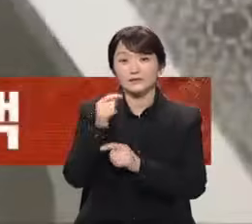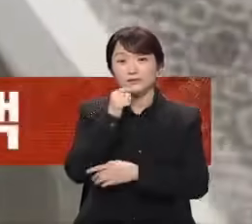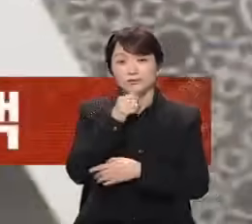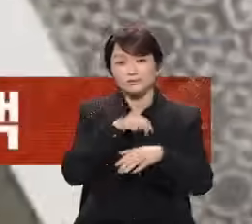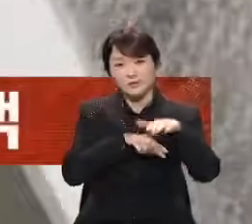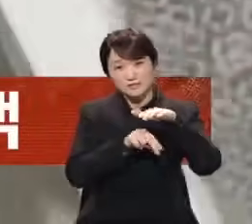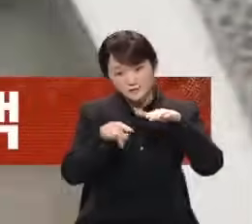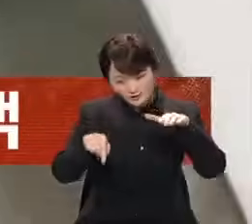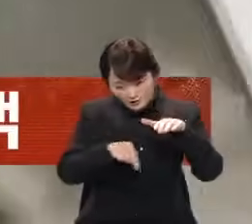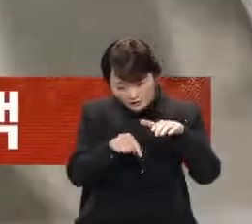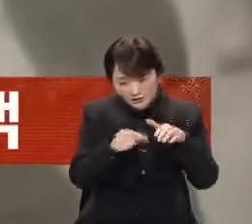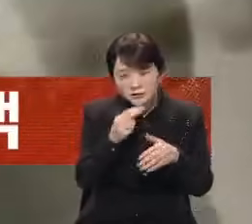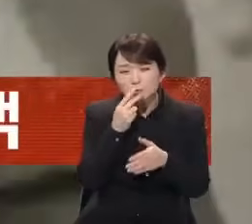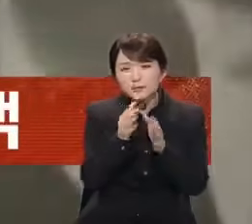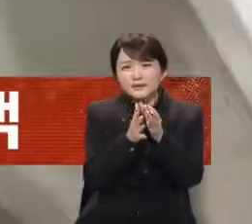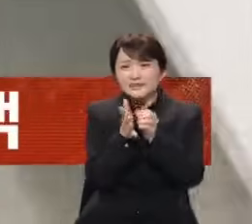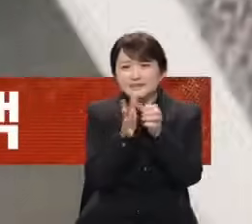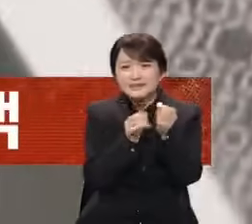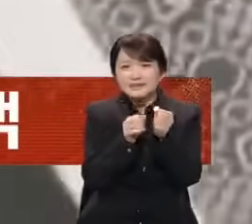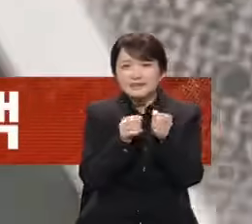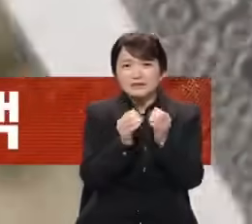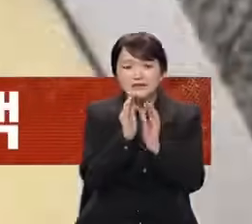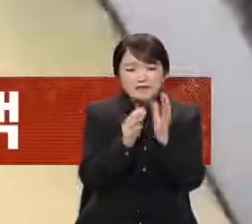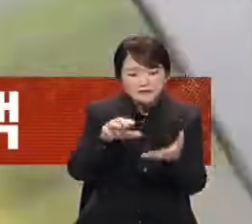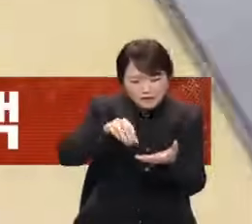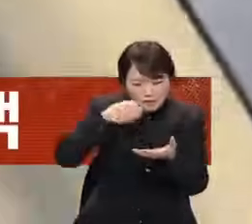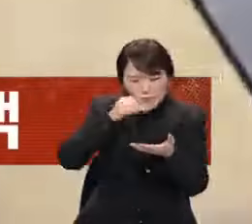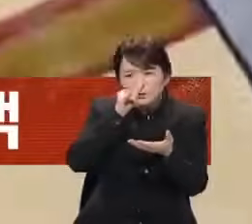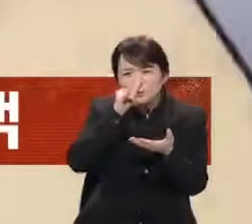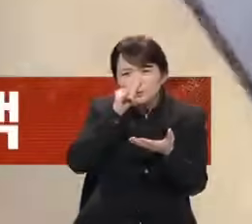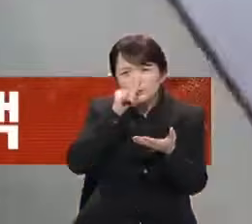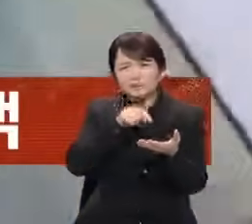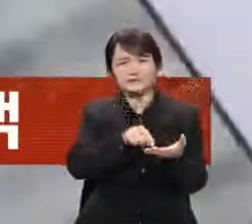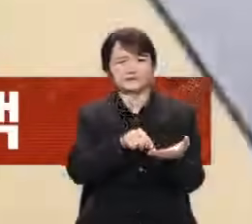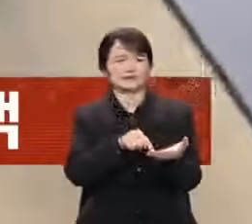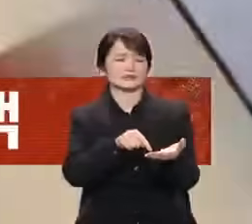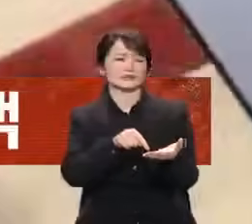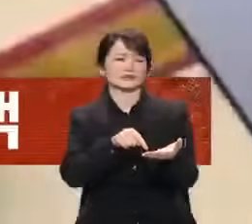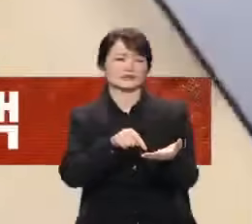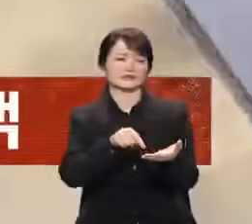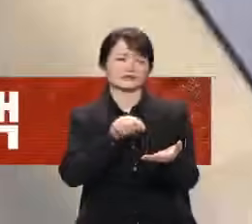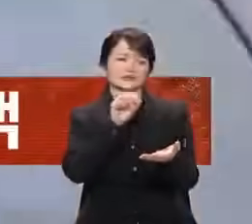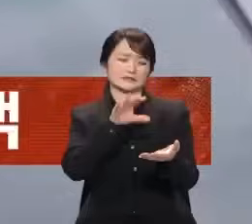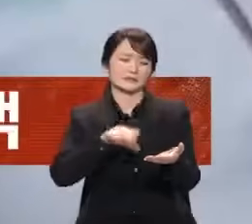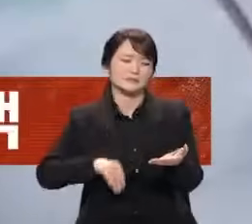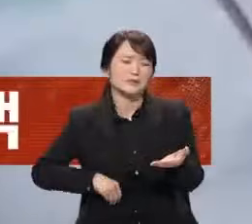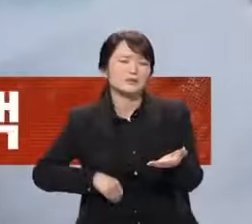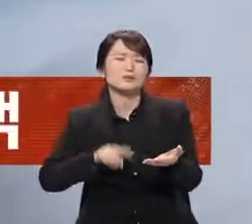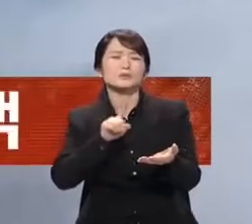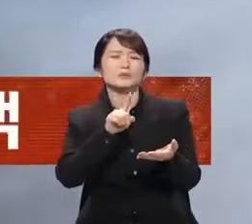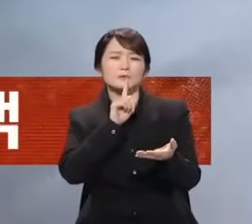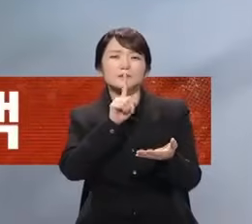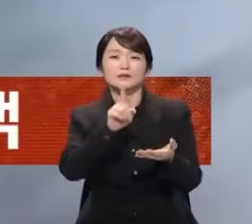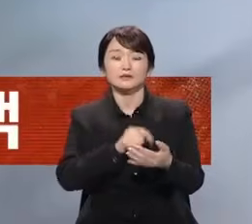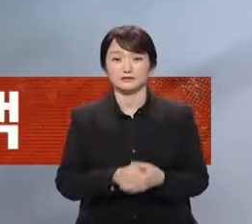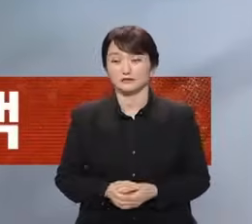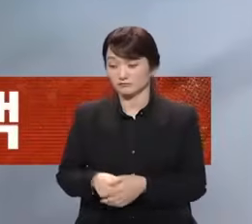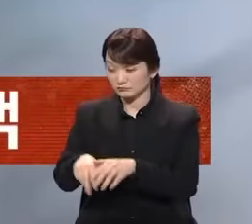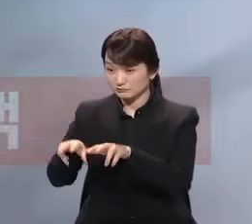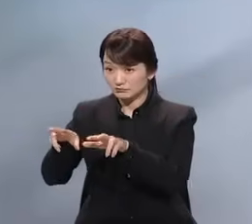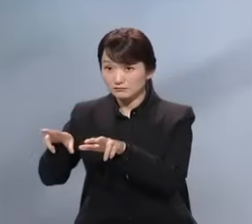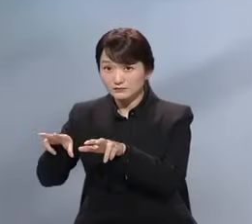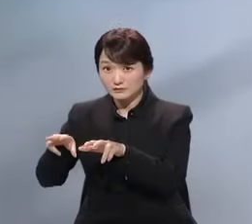지하철에서 비닐장갑 끼고 샐러드 같은 거 먹은 분 계셨잖아요. 네. 적잖은 분들이 아이 배고팠나 보지 뭘 그걸 또. 자 그런데